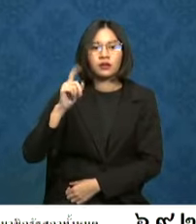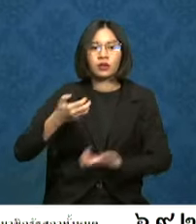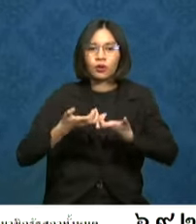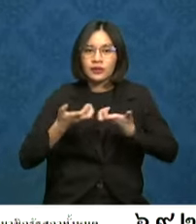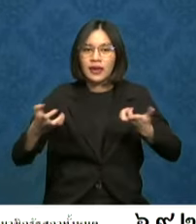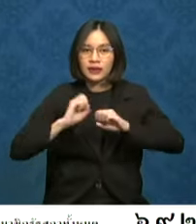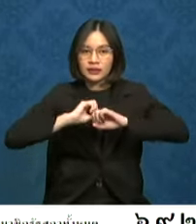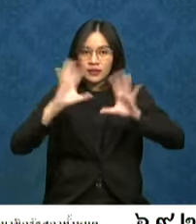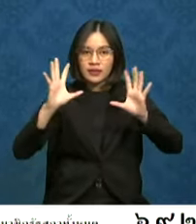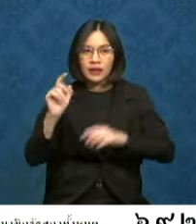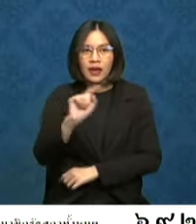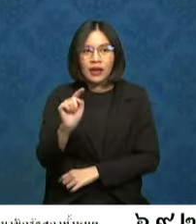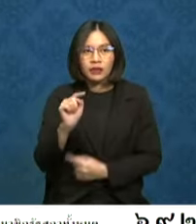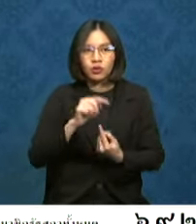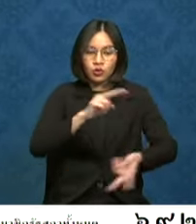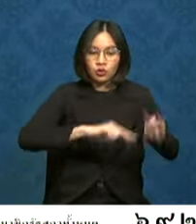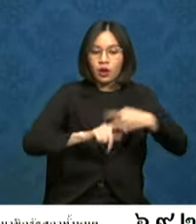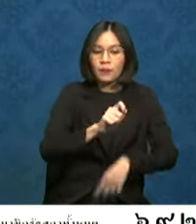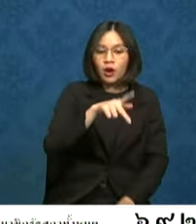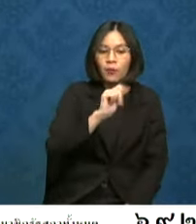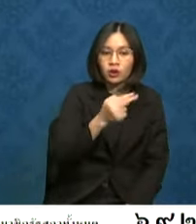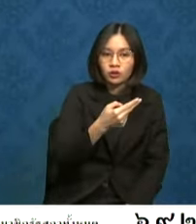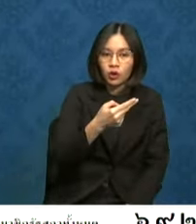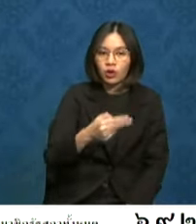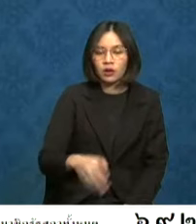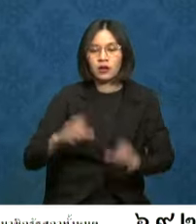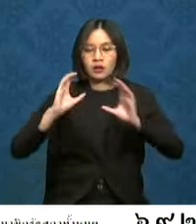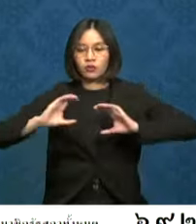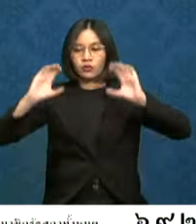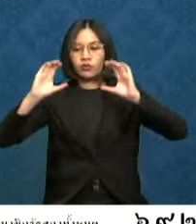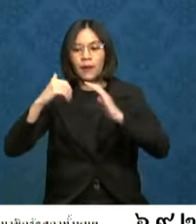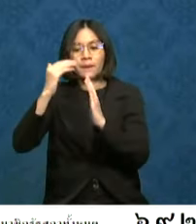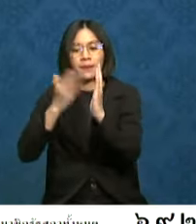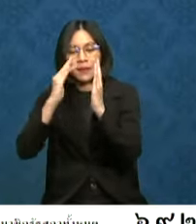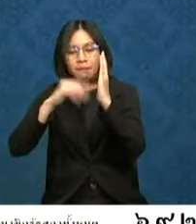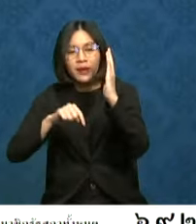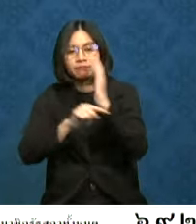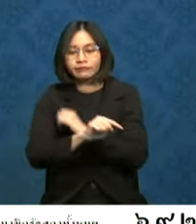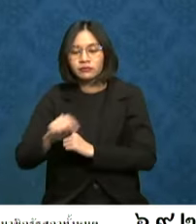่ให้ออกก่อนวาอัไหนคอการปกคองส่วนท้ถินอัไหนคือราชการส่นภูมิภาค